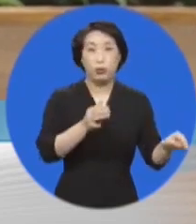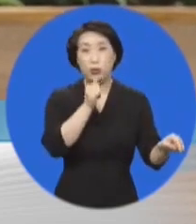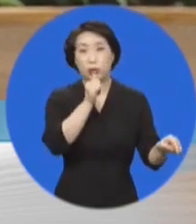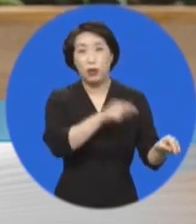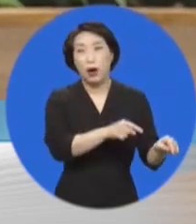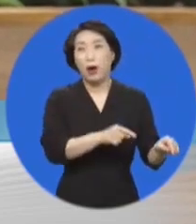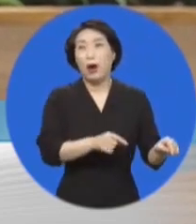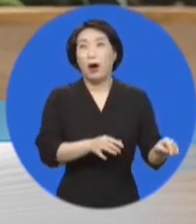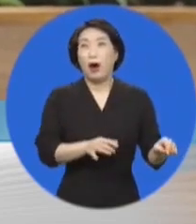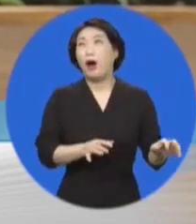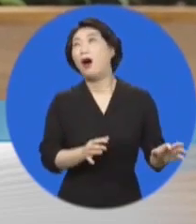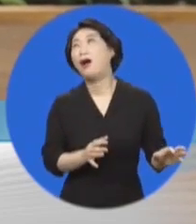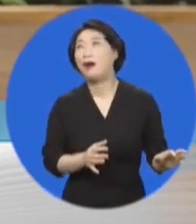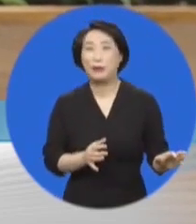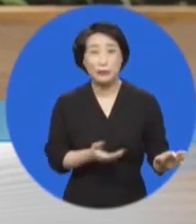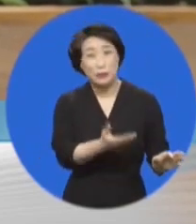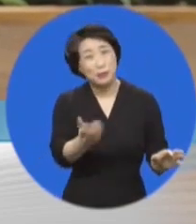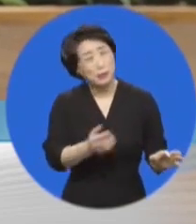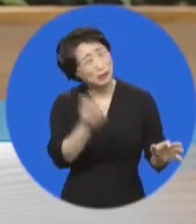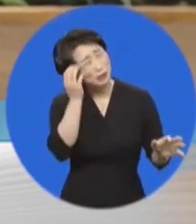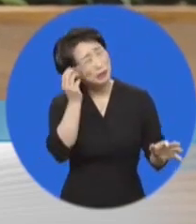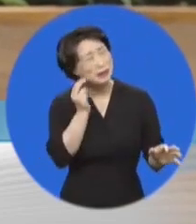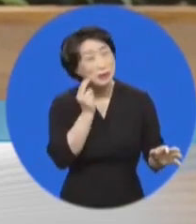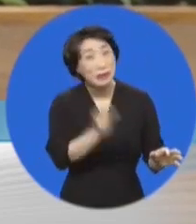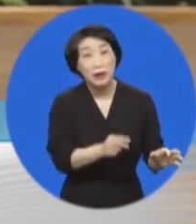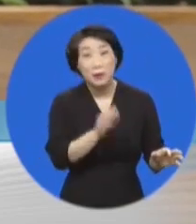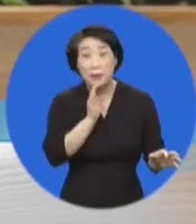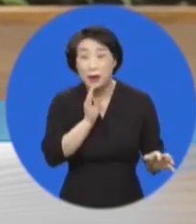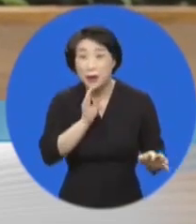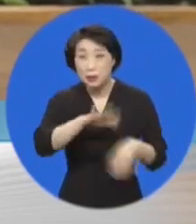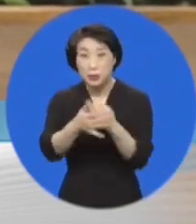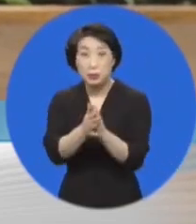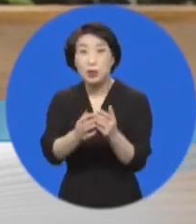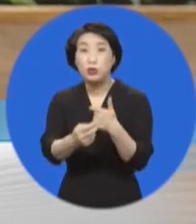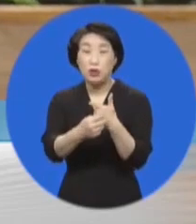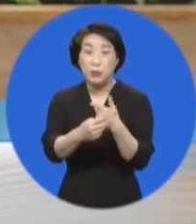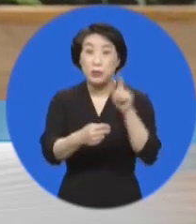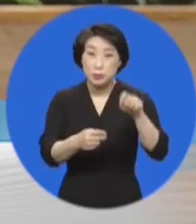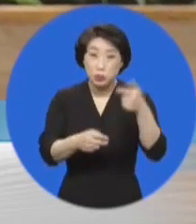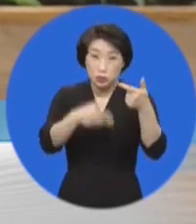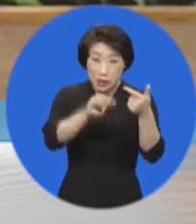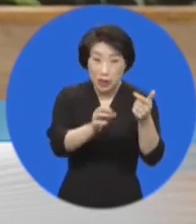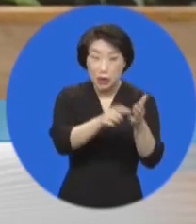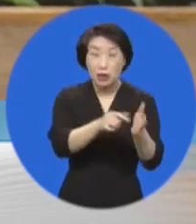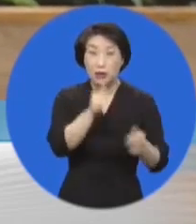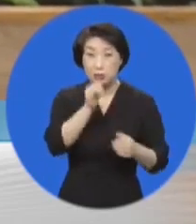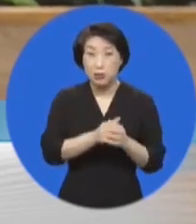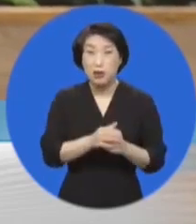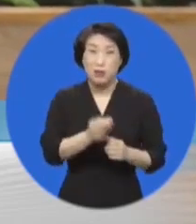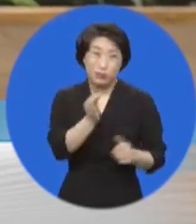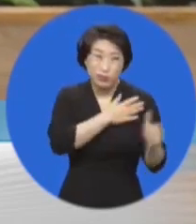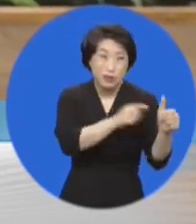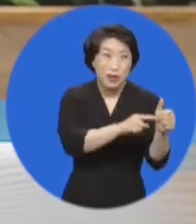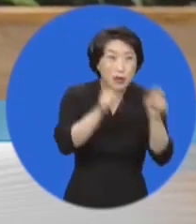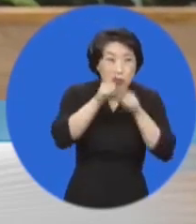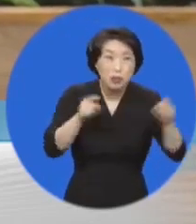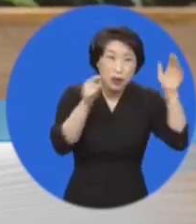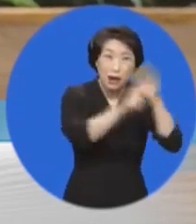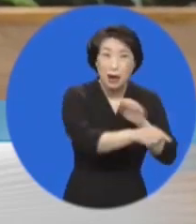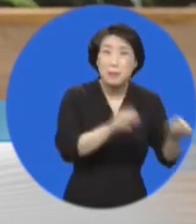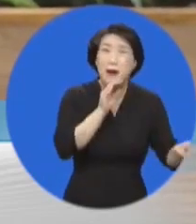타고 얼마나 고통스러우면 누가 보면 16장에 부자가 음부해서 아브라함